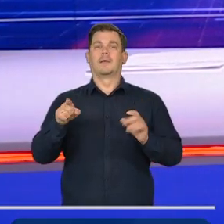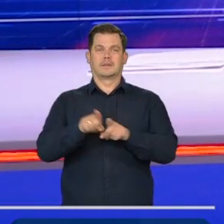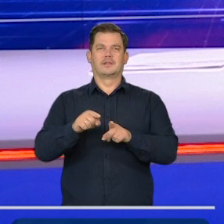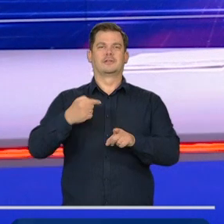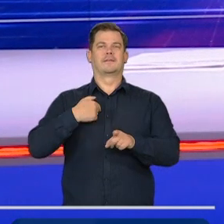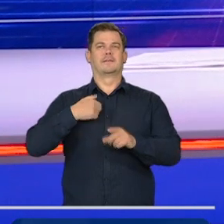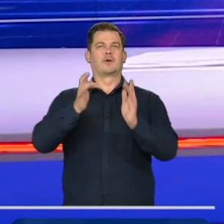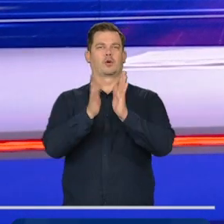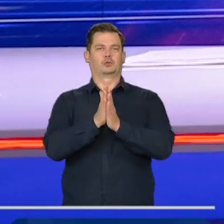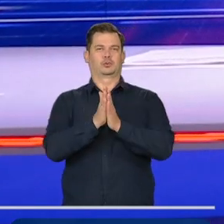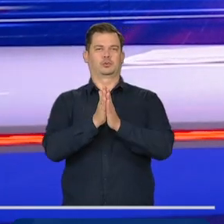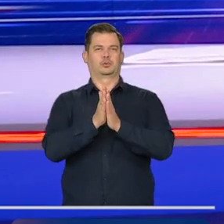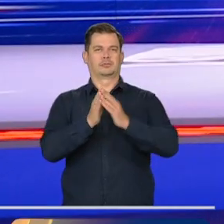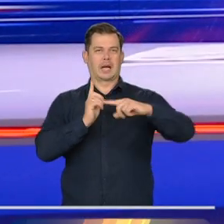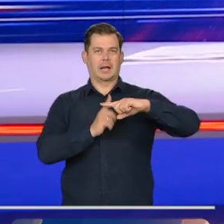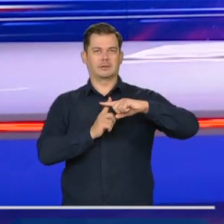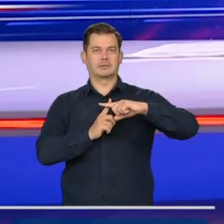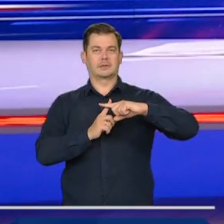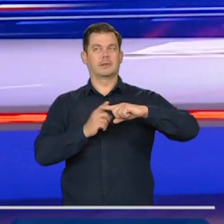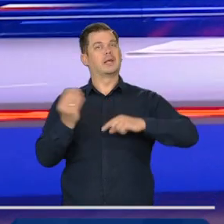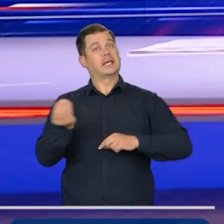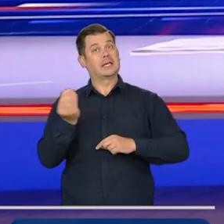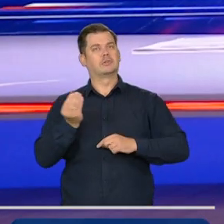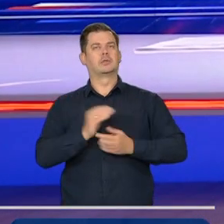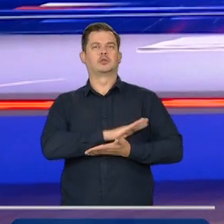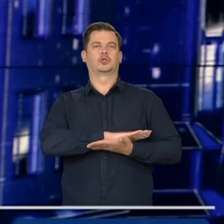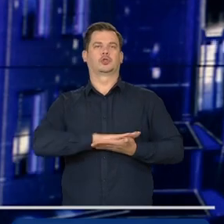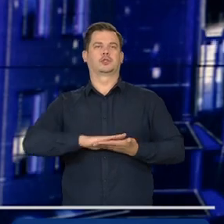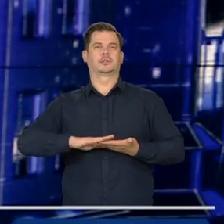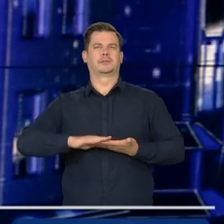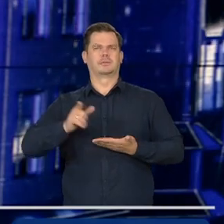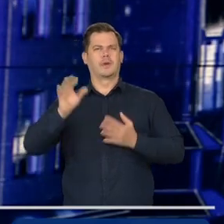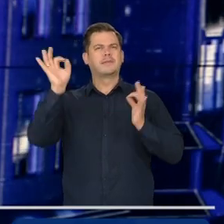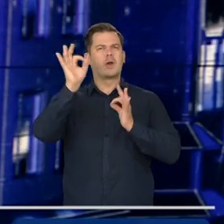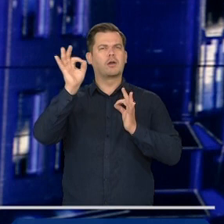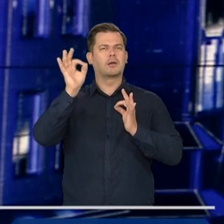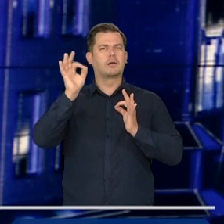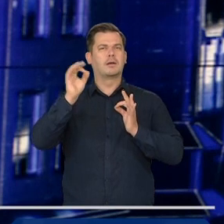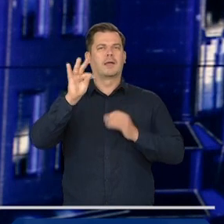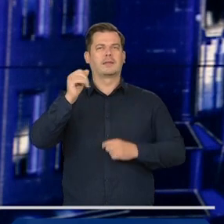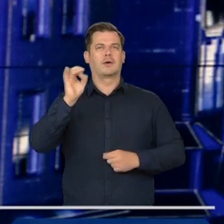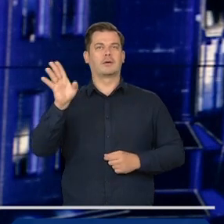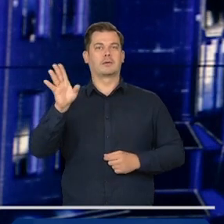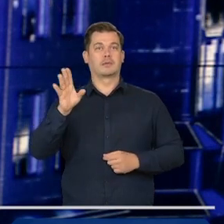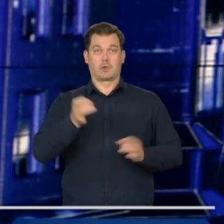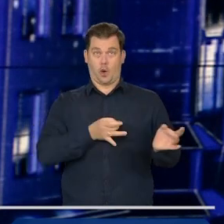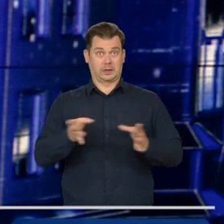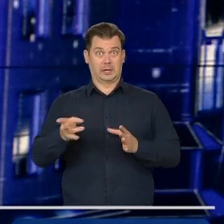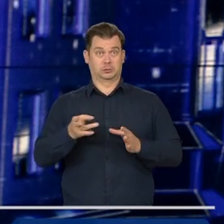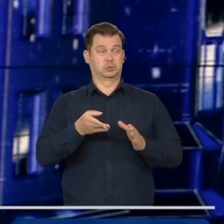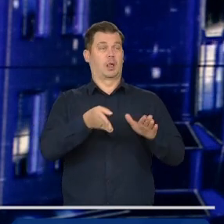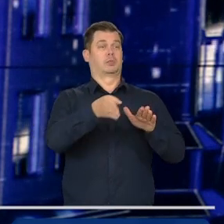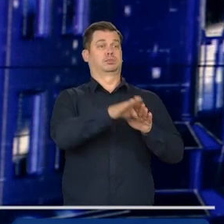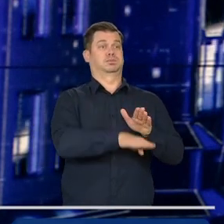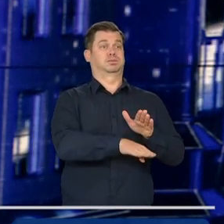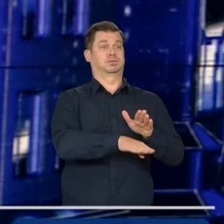tutaj w Kościele katolickim mamy jeszcze ten moment oczyszczenia. To jest teologia, tutaj uczy nas o tym, że nie od razu tak możemy